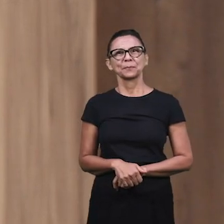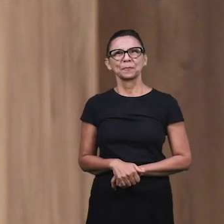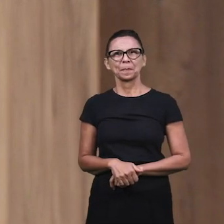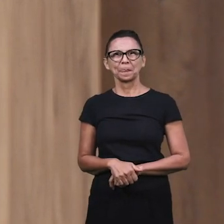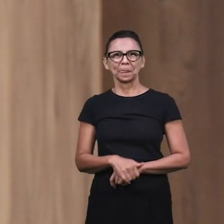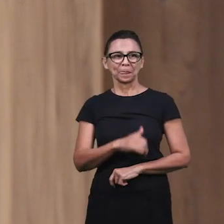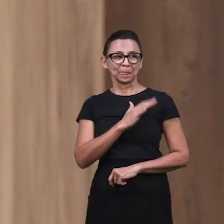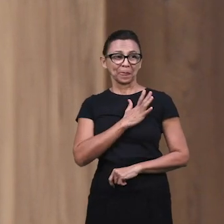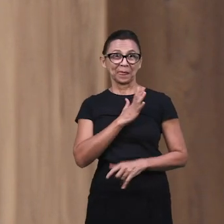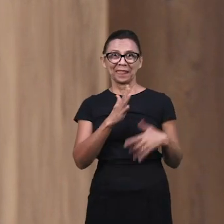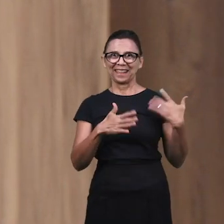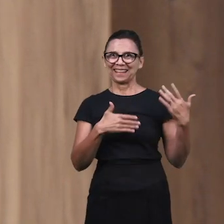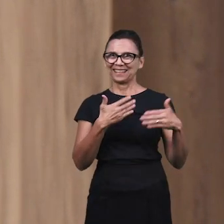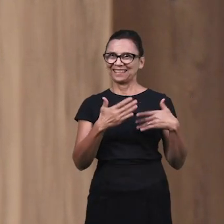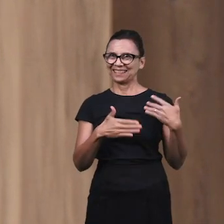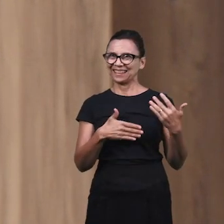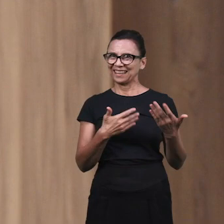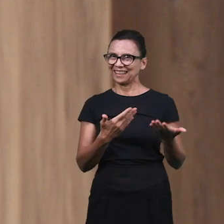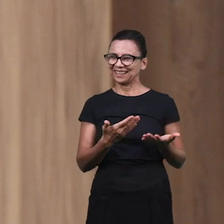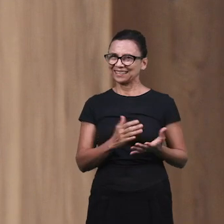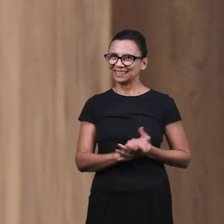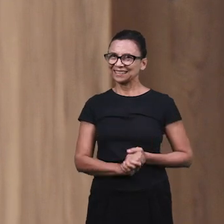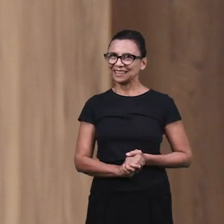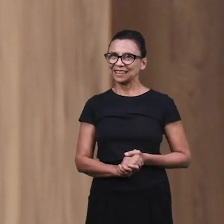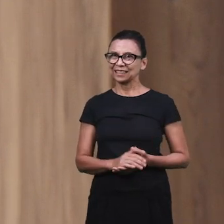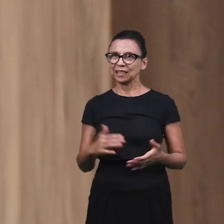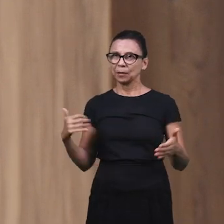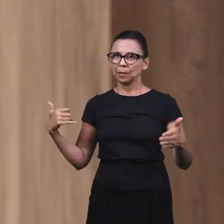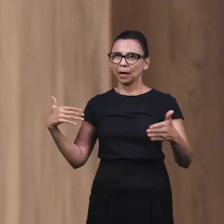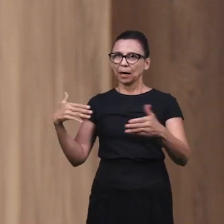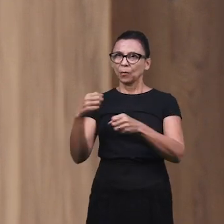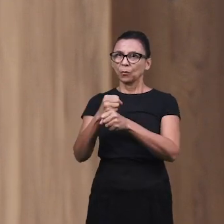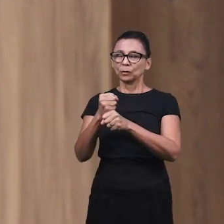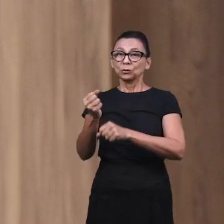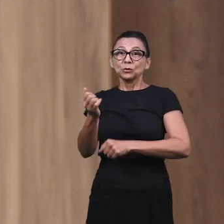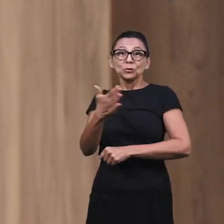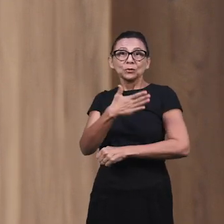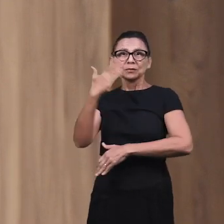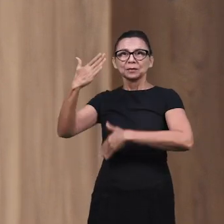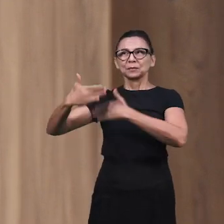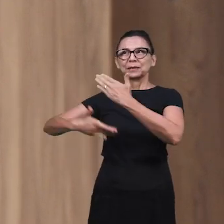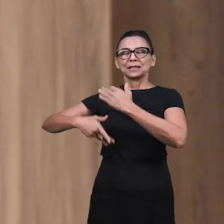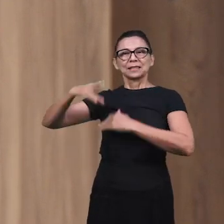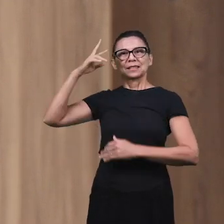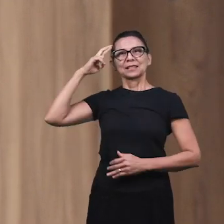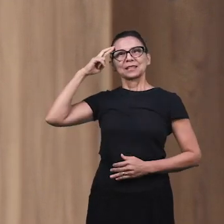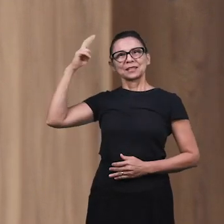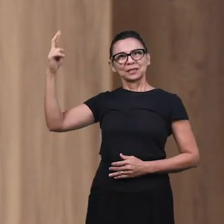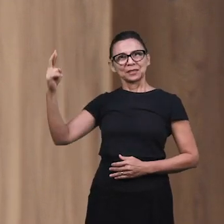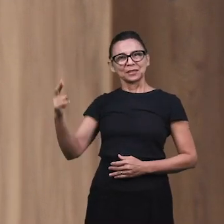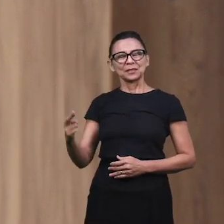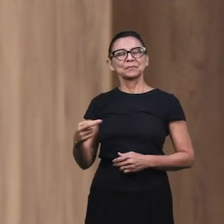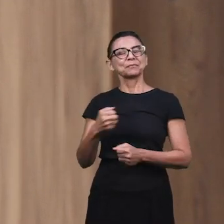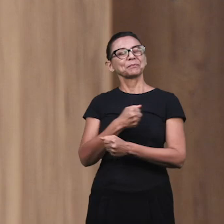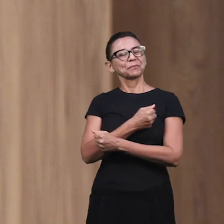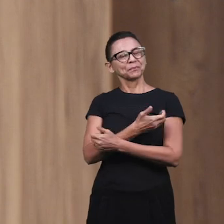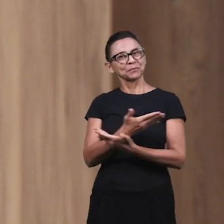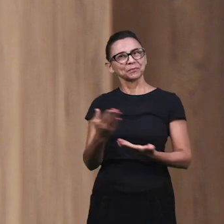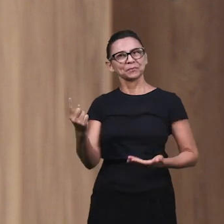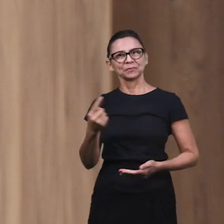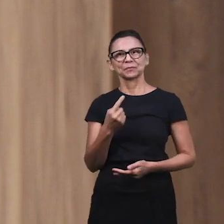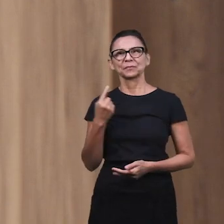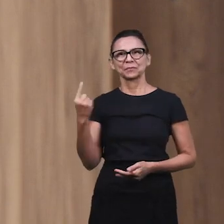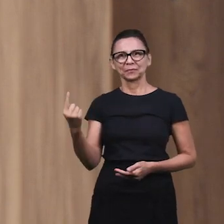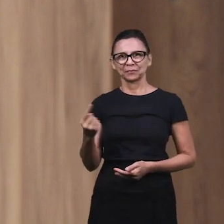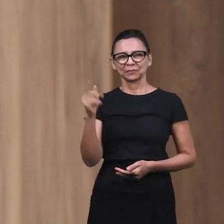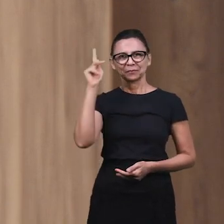Avec nos cœurs heureux, nous sommes arrivés en nouvelle année dans la présence du Seigneur. Et ainsi, nous saluons à tous dans la paix